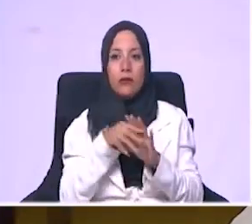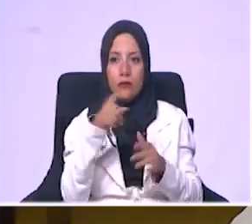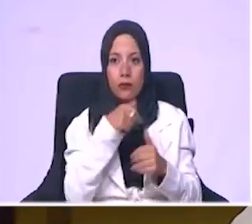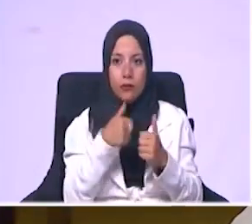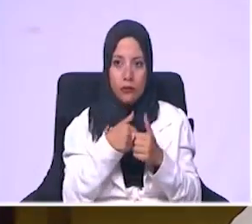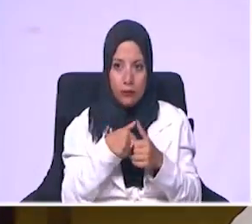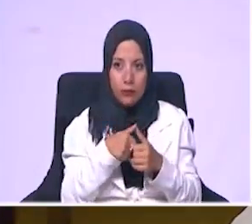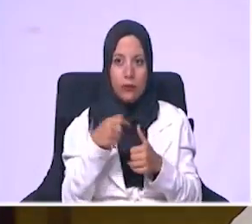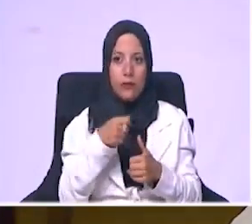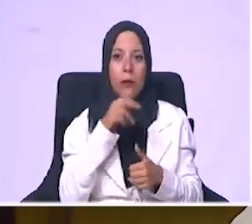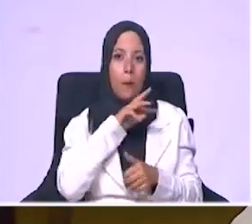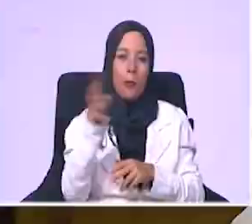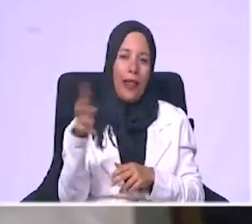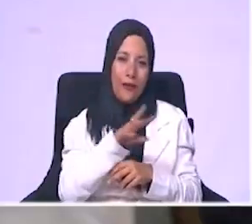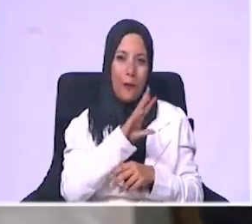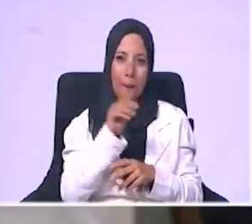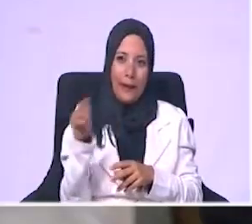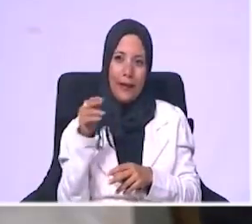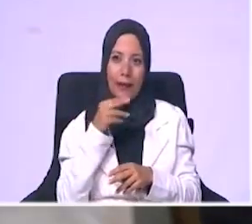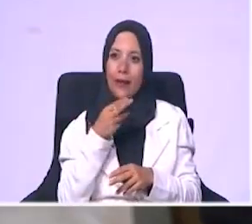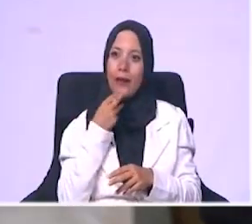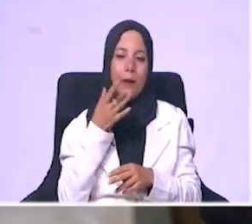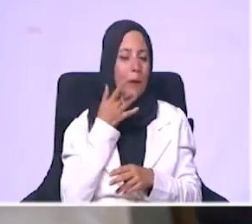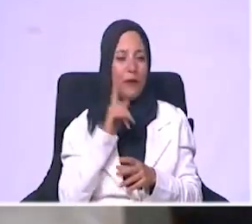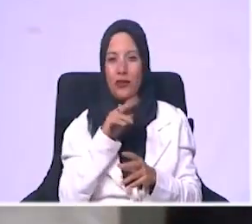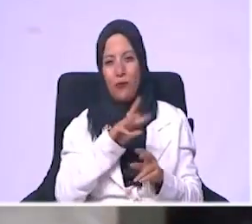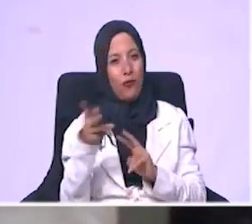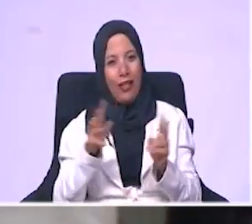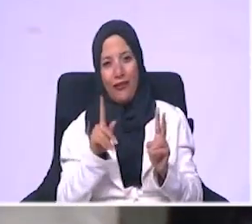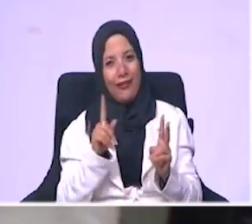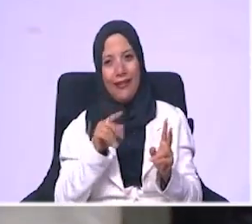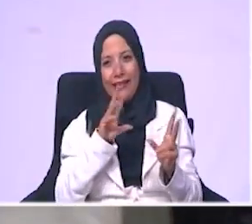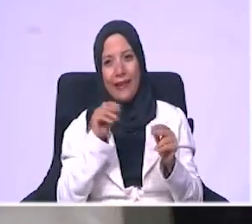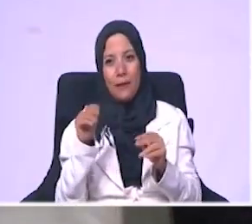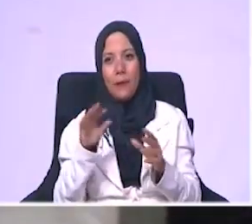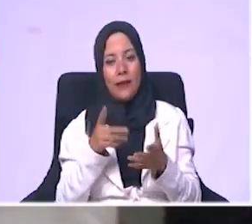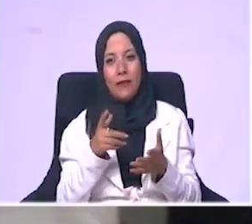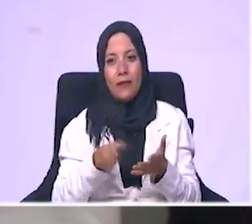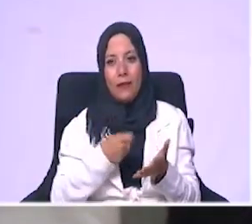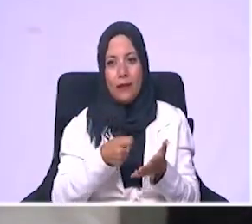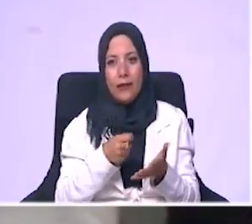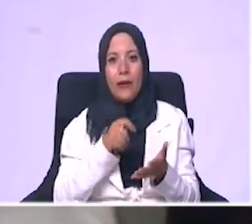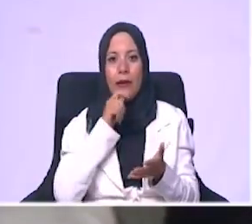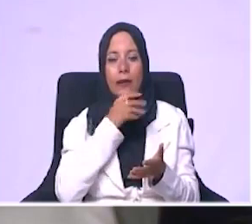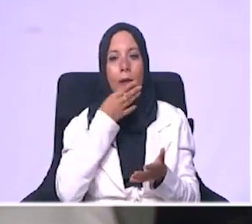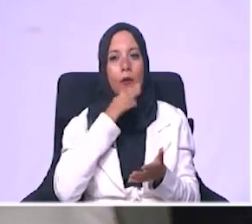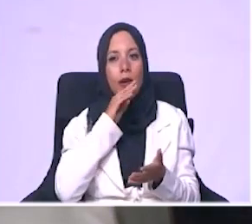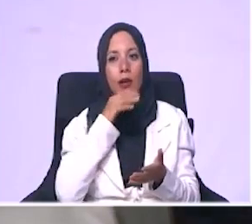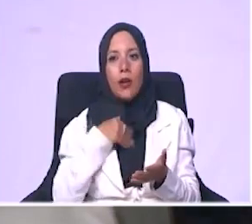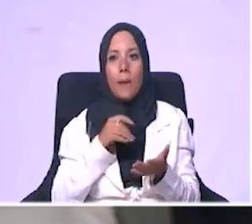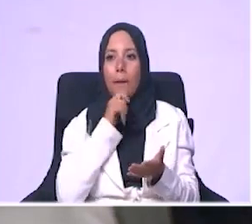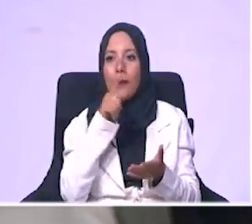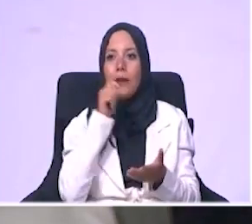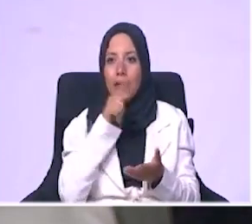بتعاقده ماذونه شرعيه لا ما فيش فرق هو في فرق بس من ناحيه ان ان الحمد لله بدي